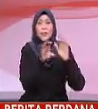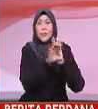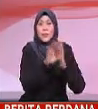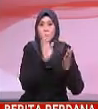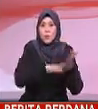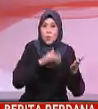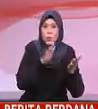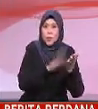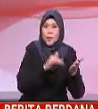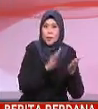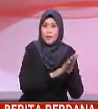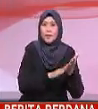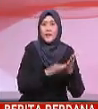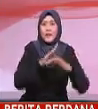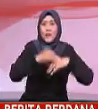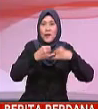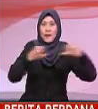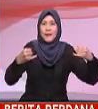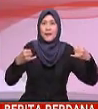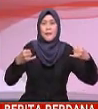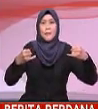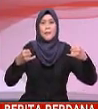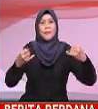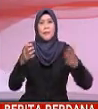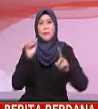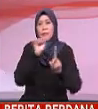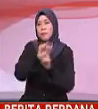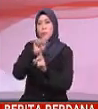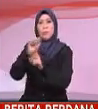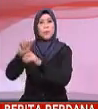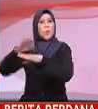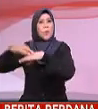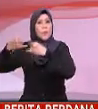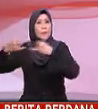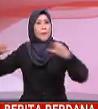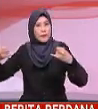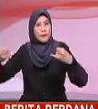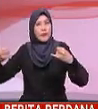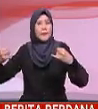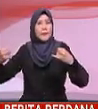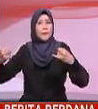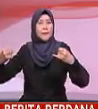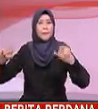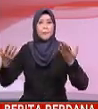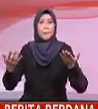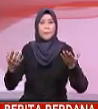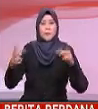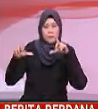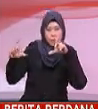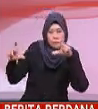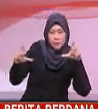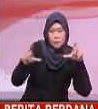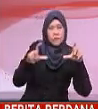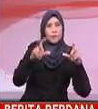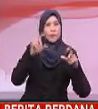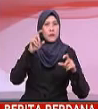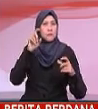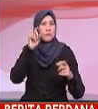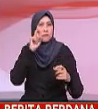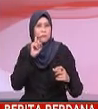judi yang saya sebutkan tadi, judi online, penipuan atas talian, pornografi